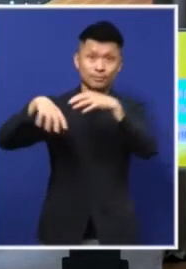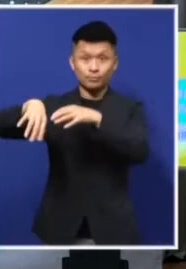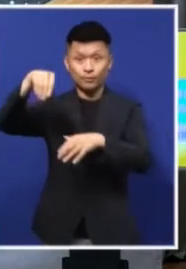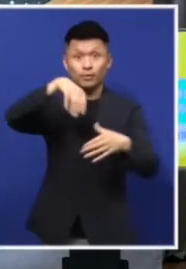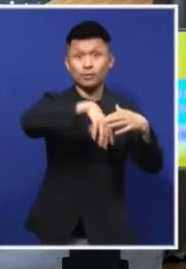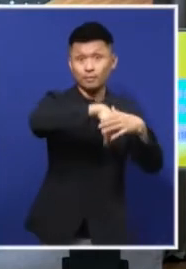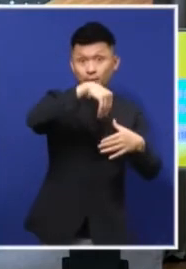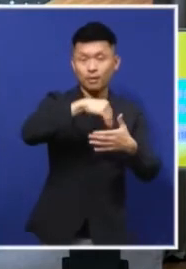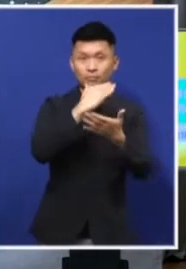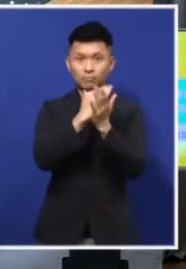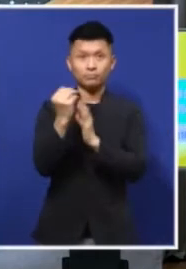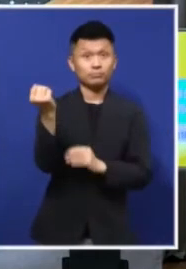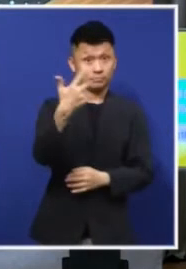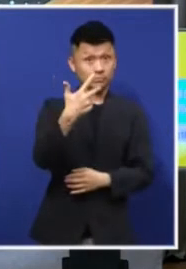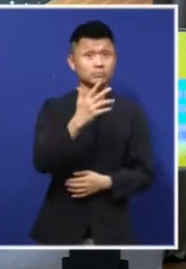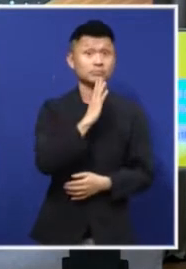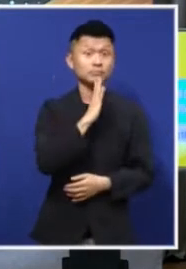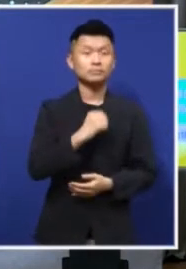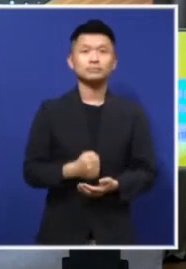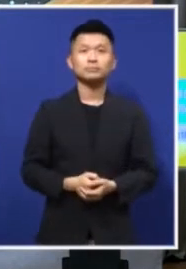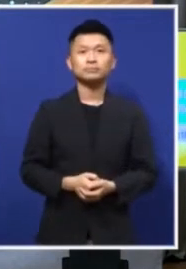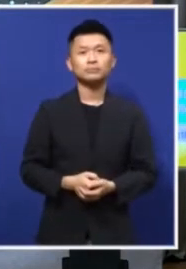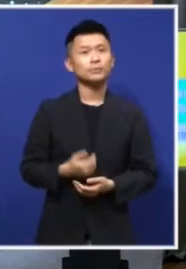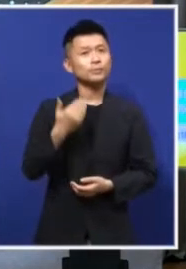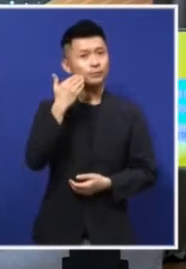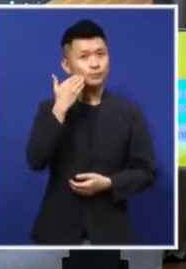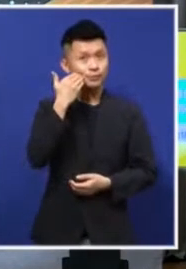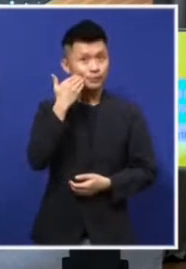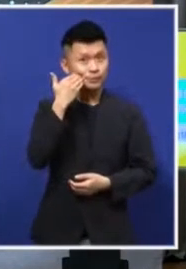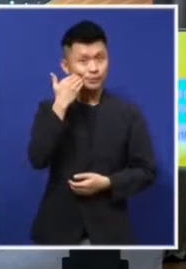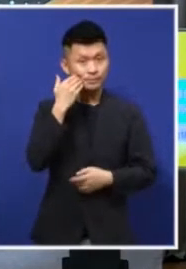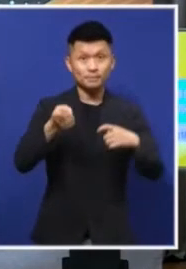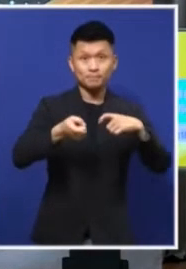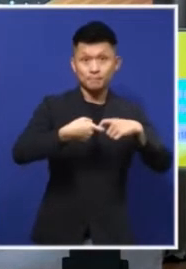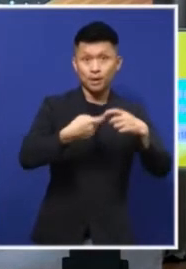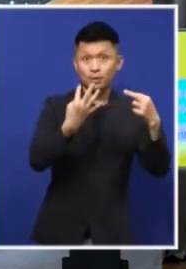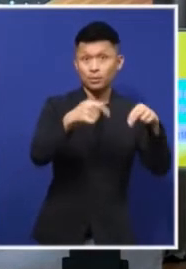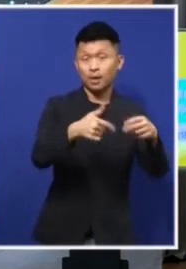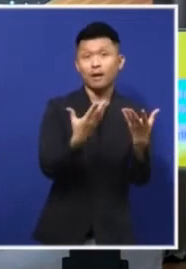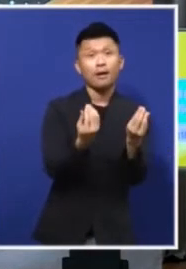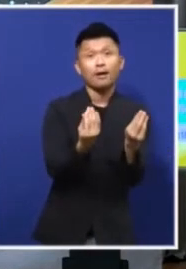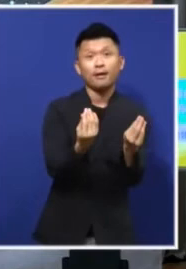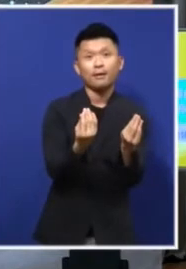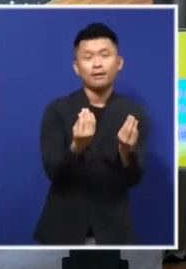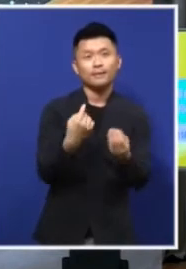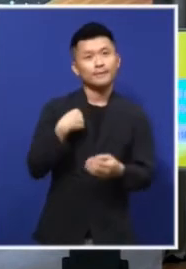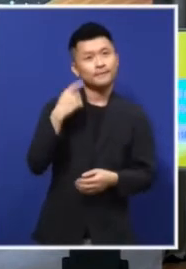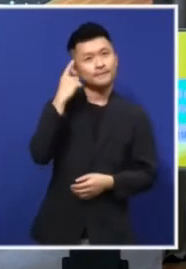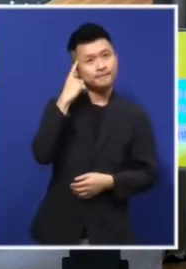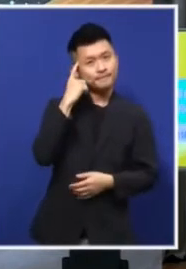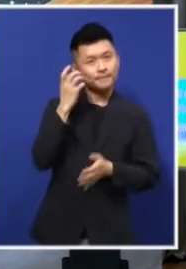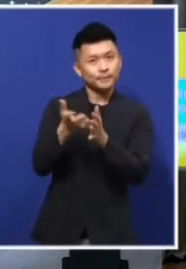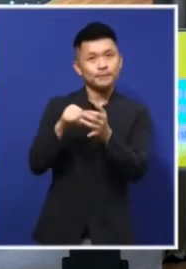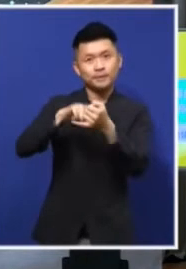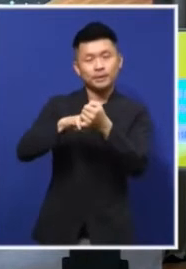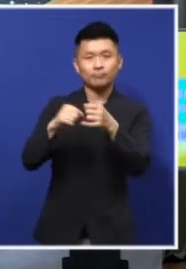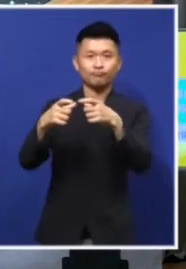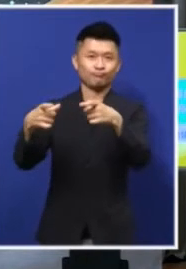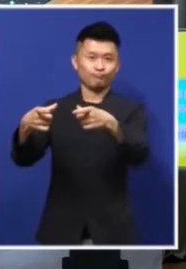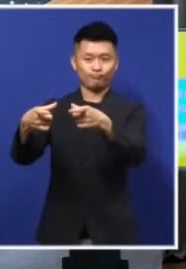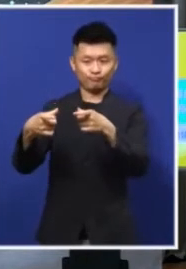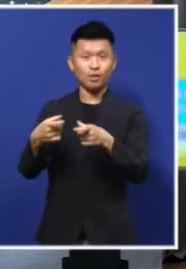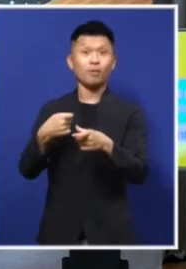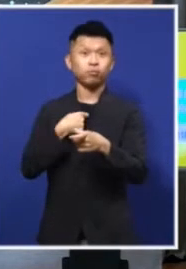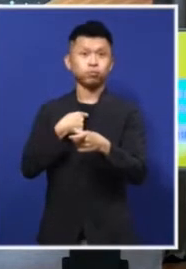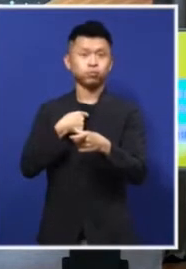抽7种券。所以如果是没有绑定数位的民众，也就是他选择预定纸本，他就最多只